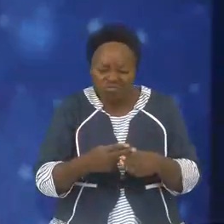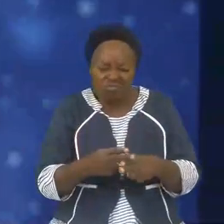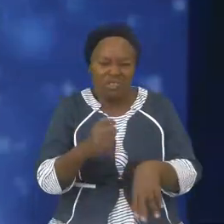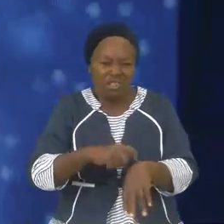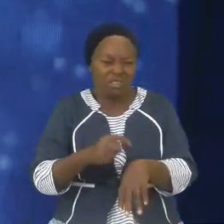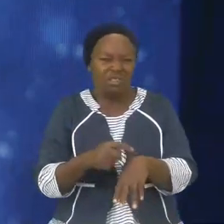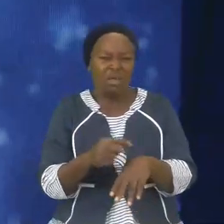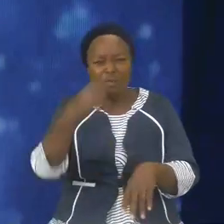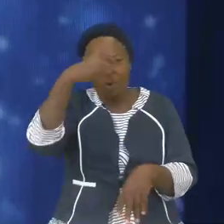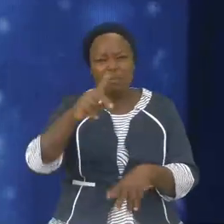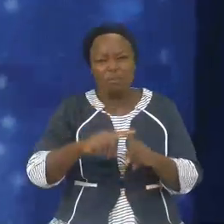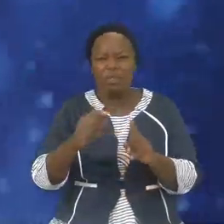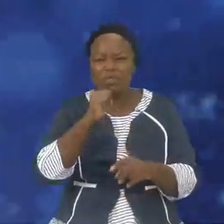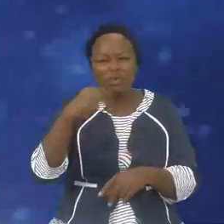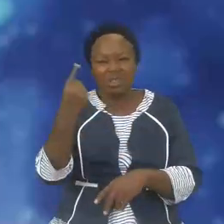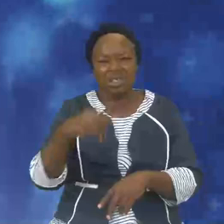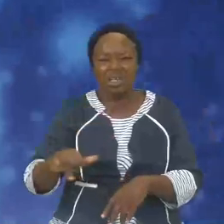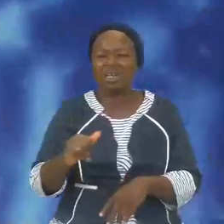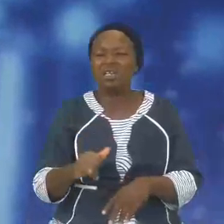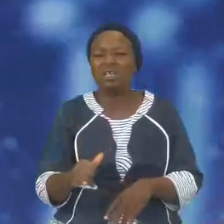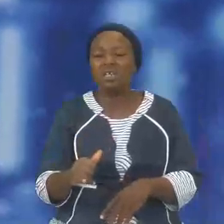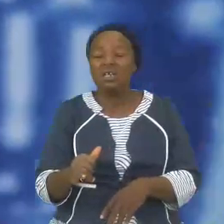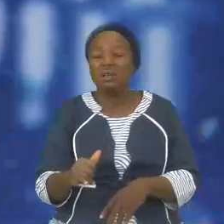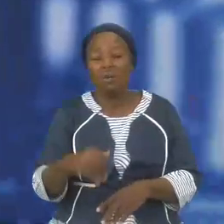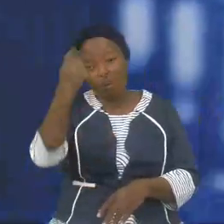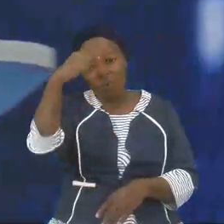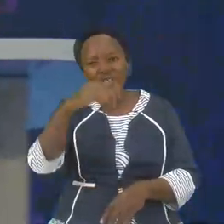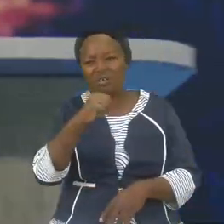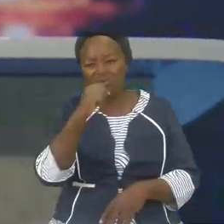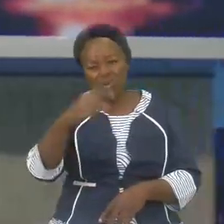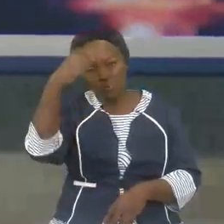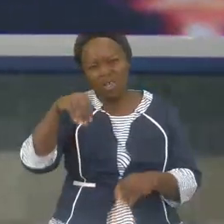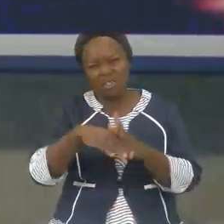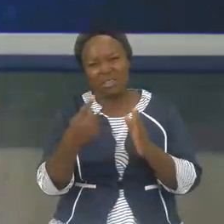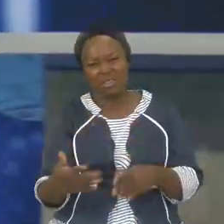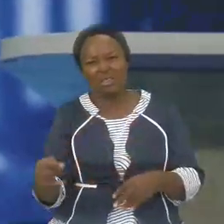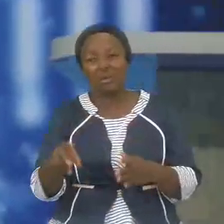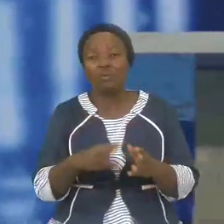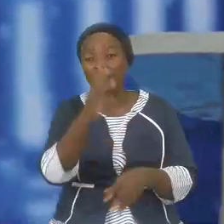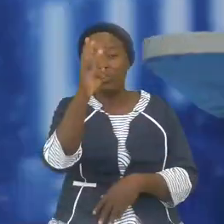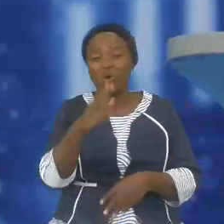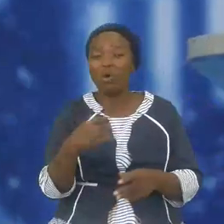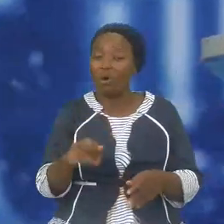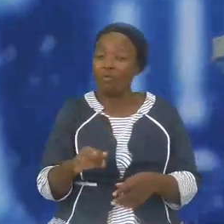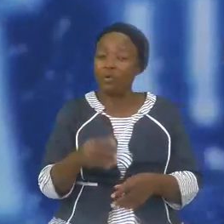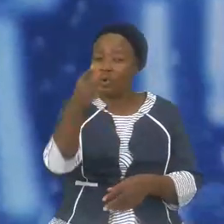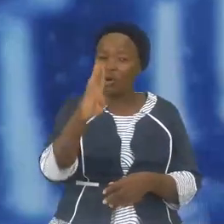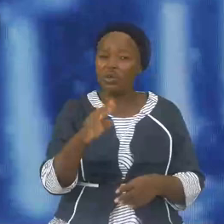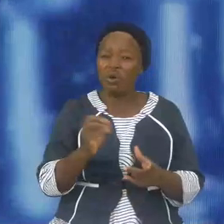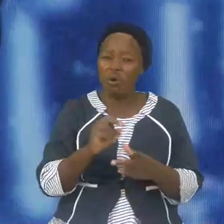être temporairement sages, mais ils n'étaient pas sages dans les choses de